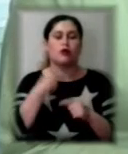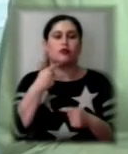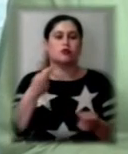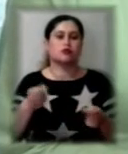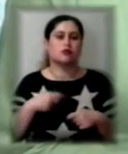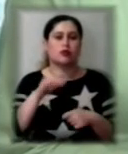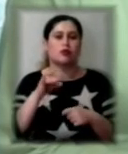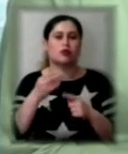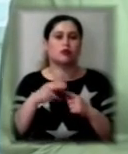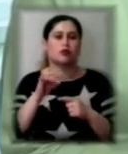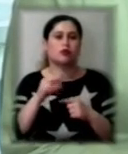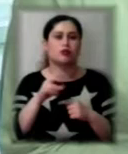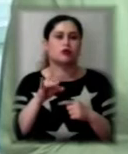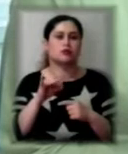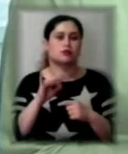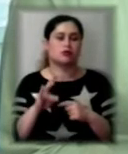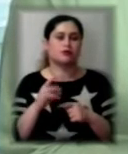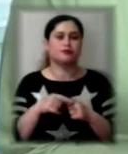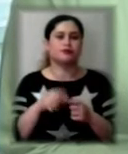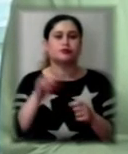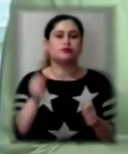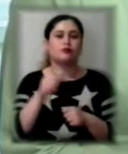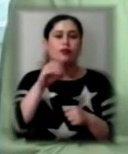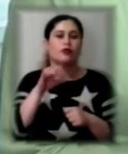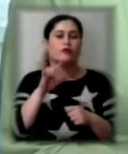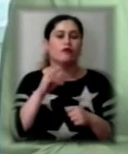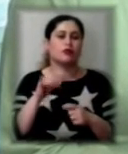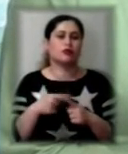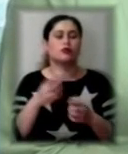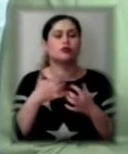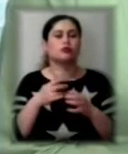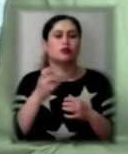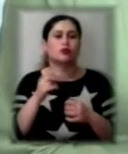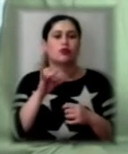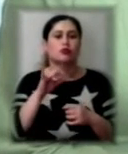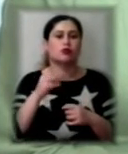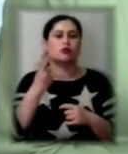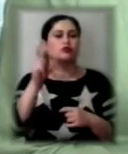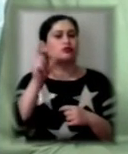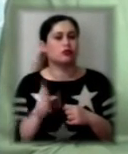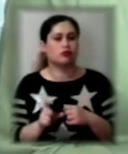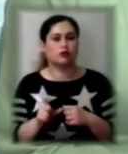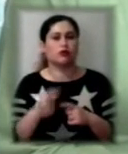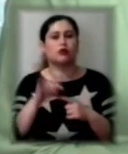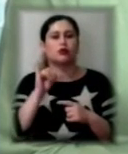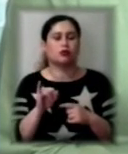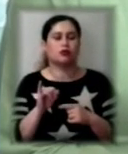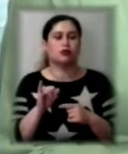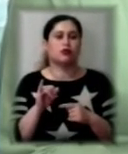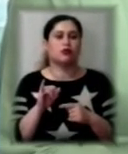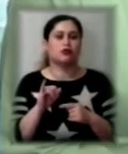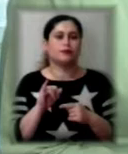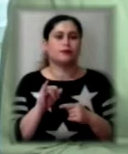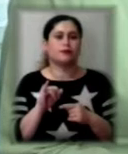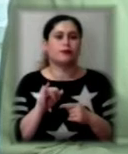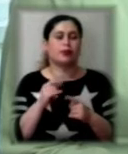Марія Кресан. Експрес-тести, вони розраховані на конкретно на одну людину, і вони